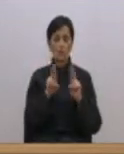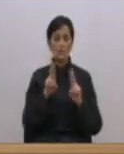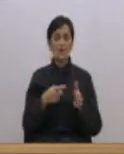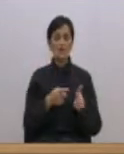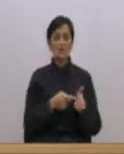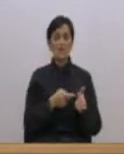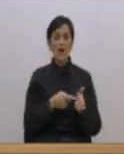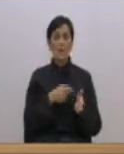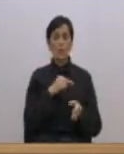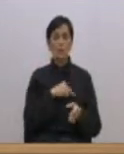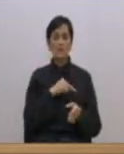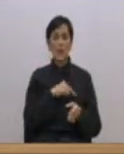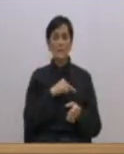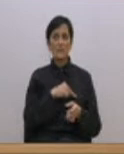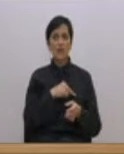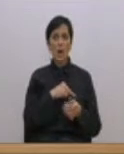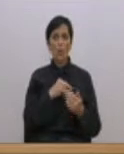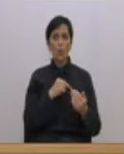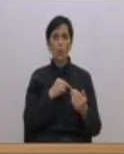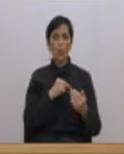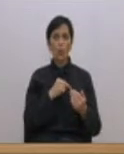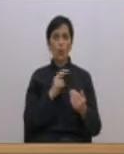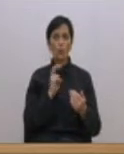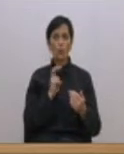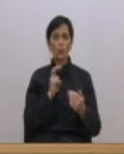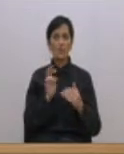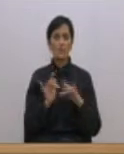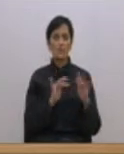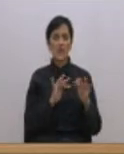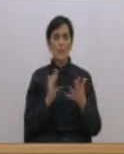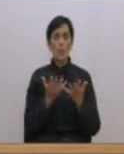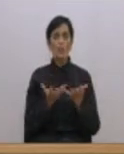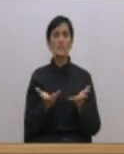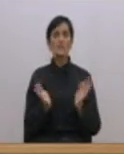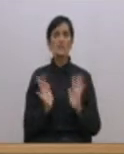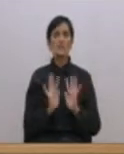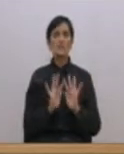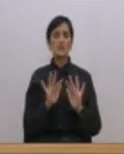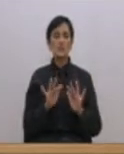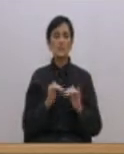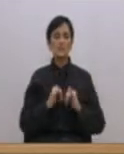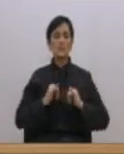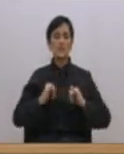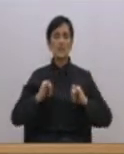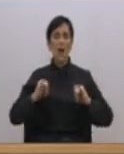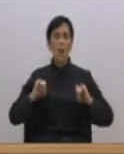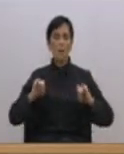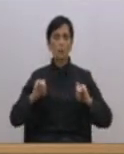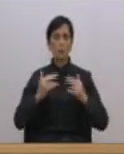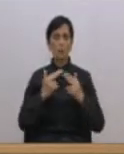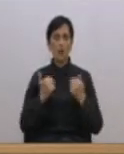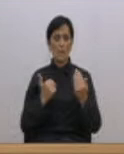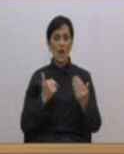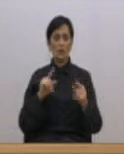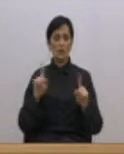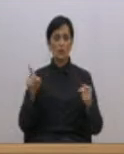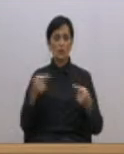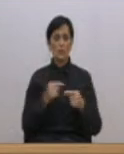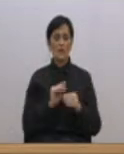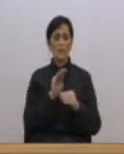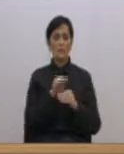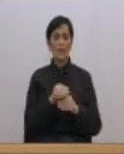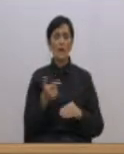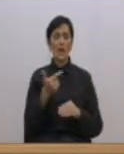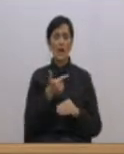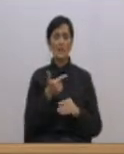sagamozebo samsakhurs ushualo samokmedo sivrtsis kide upro gaphartoeba da matvis shesamisi damatebiti